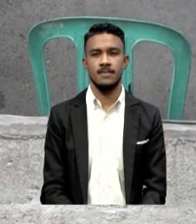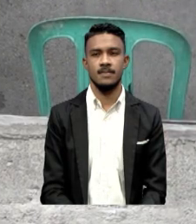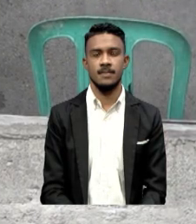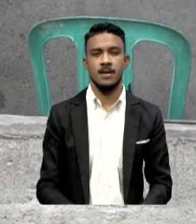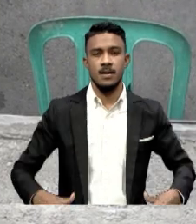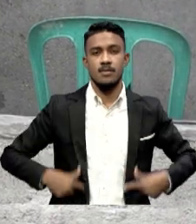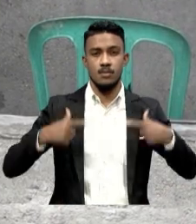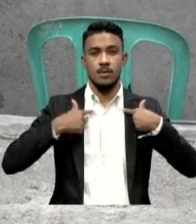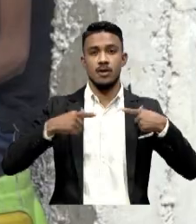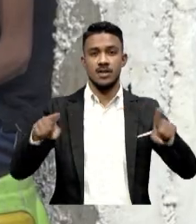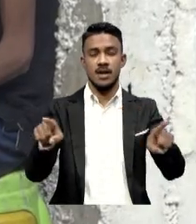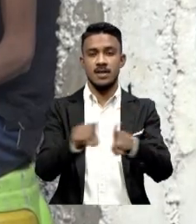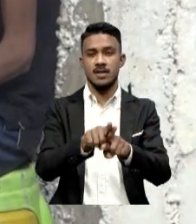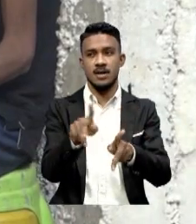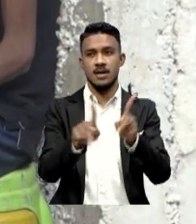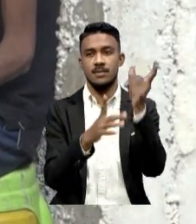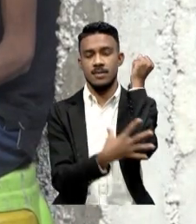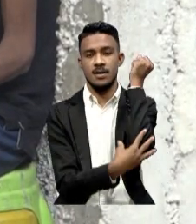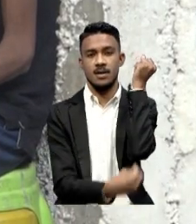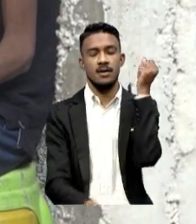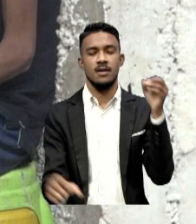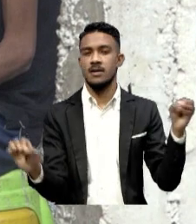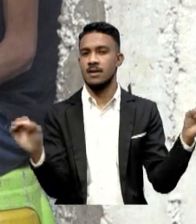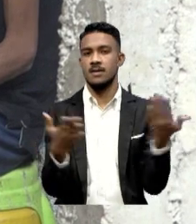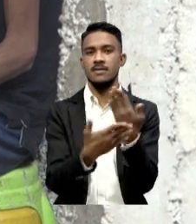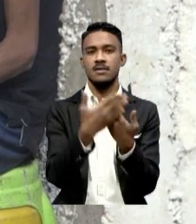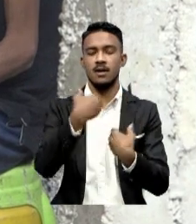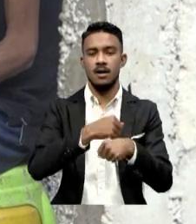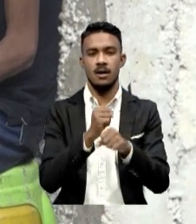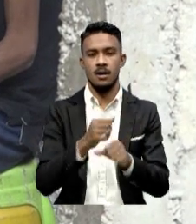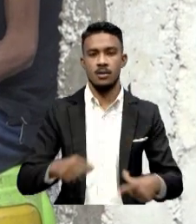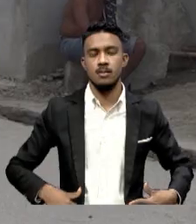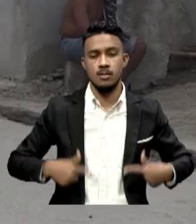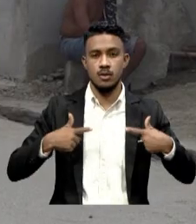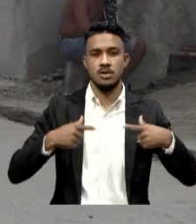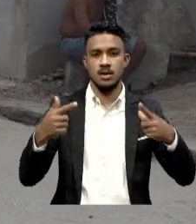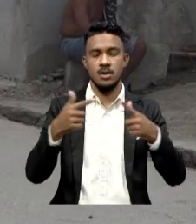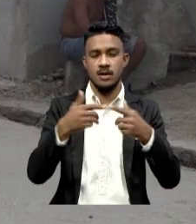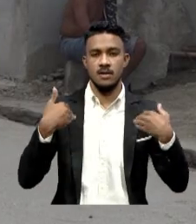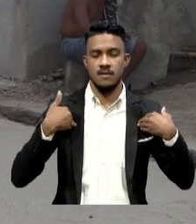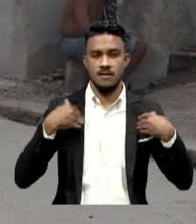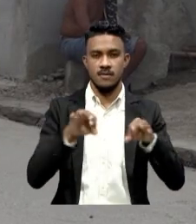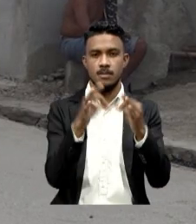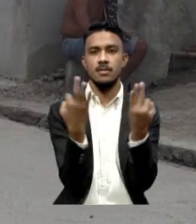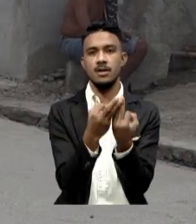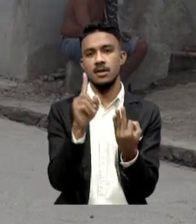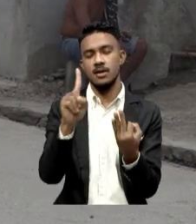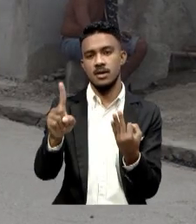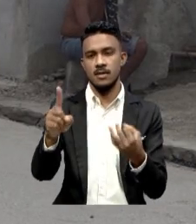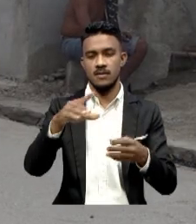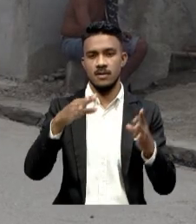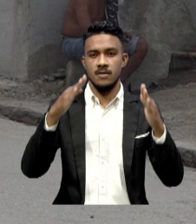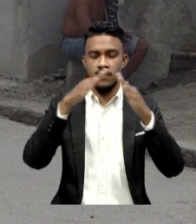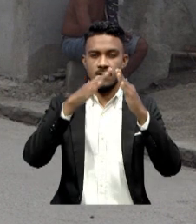Moris hanesan emak bitlaik. La fácil atuala Moris y a familia ida hija umalaran rase. Ya Timor Leste